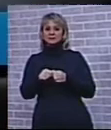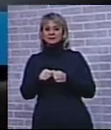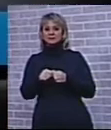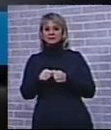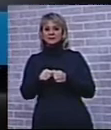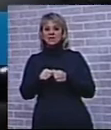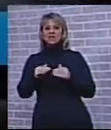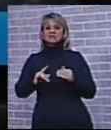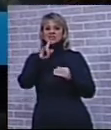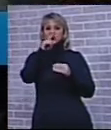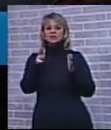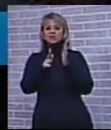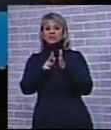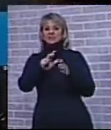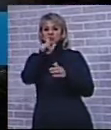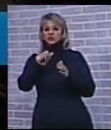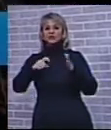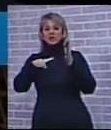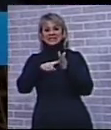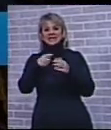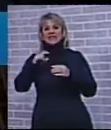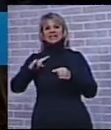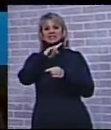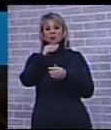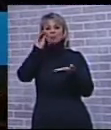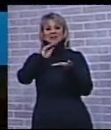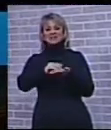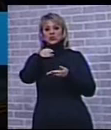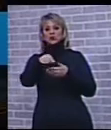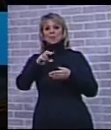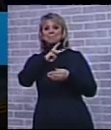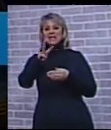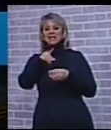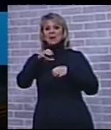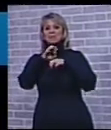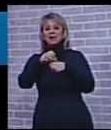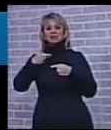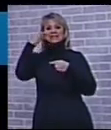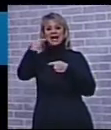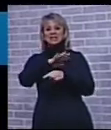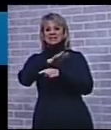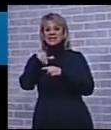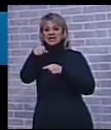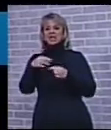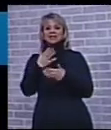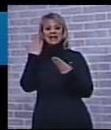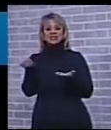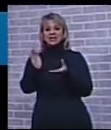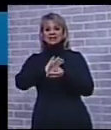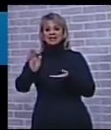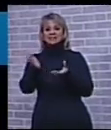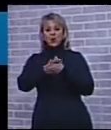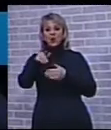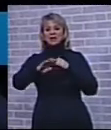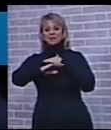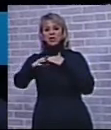разорвалась. Взлет и 8 часов до цели. Истребители, базирующиеся в Миллерово, проводят дальние стрельбы на неизвестных полигонах в